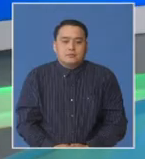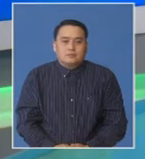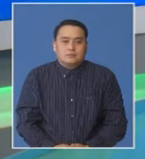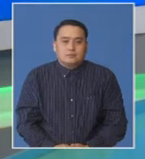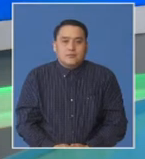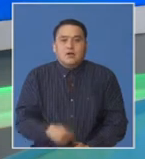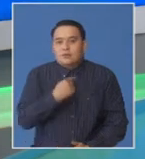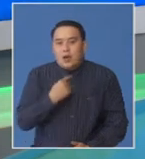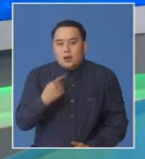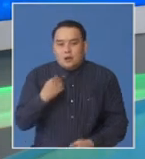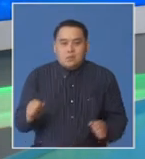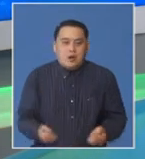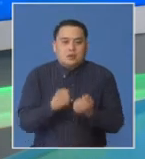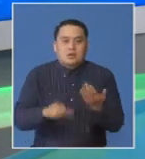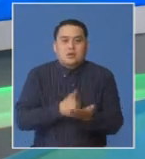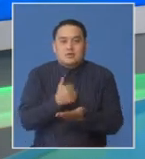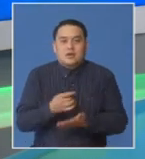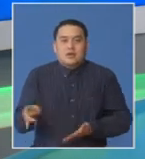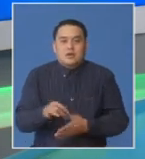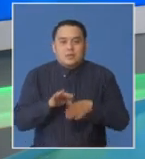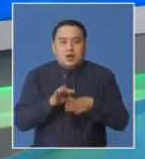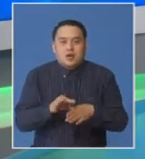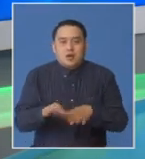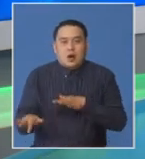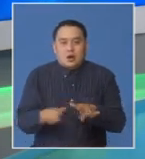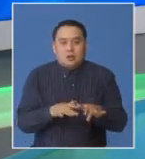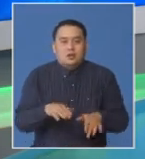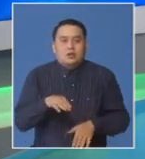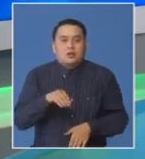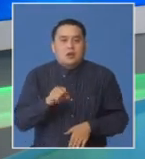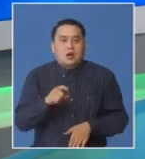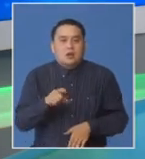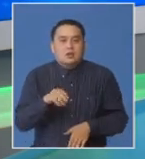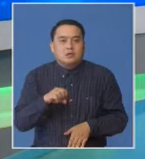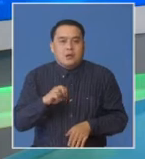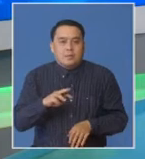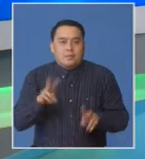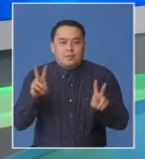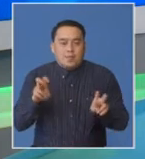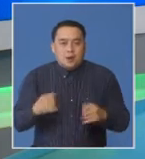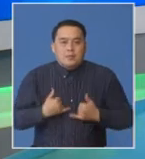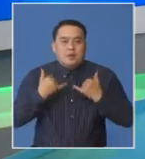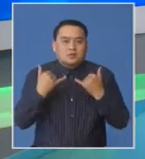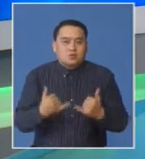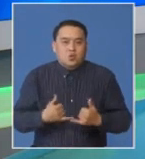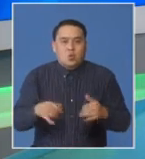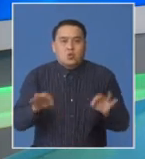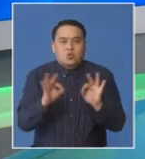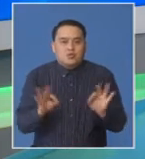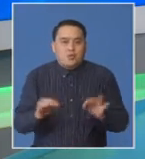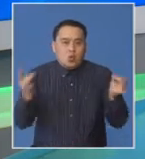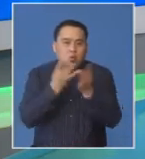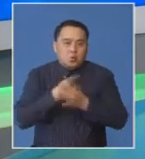В Талдыкургане при поддержке главы региона прошла ежегодная акция «Тағзым», посвященная памяти деятелей искусства,